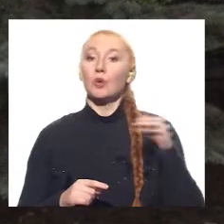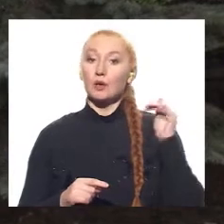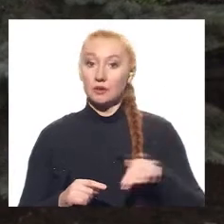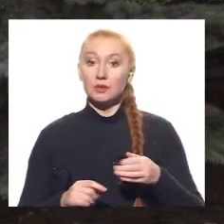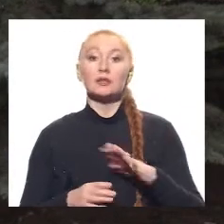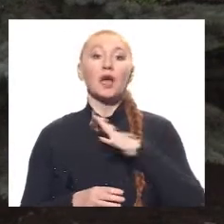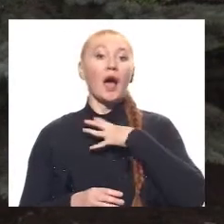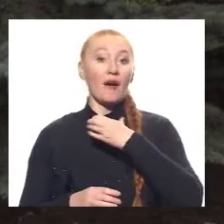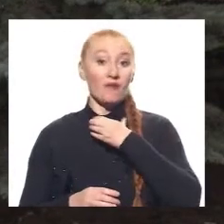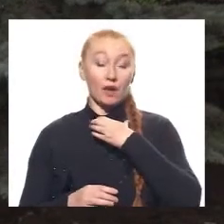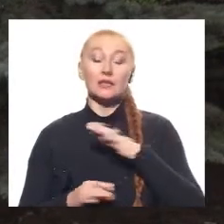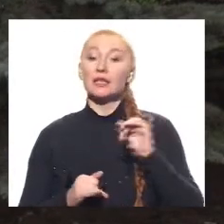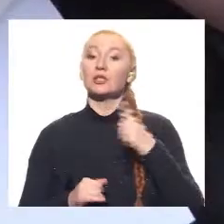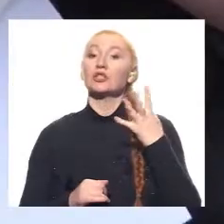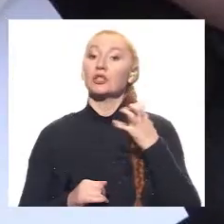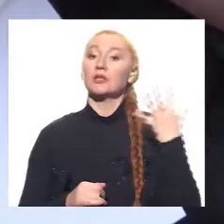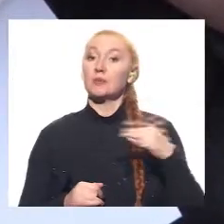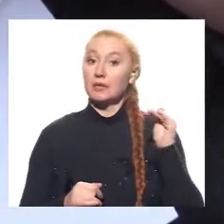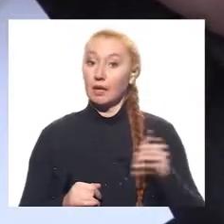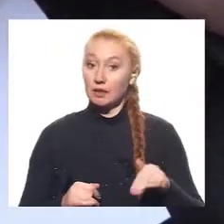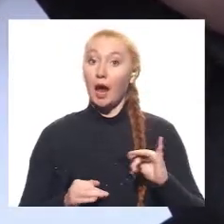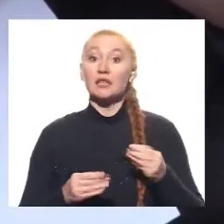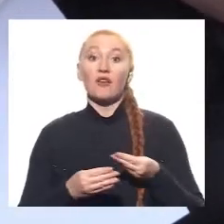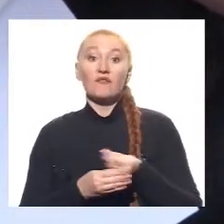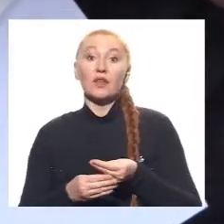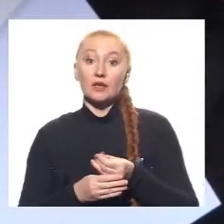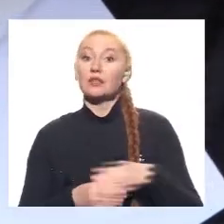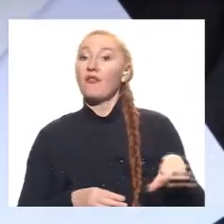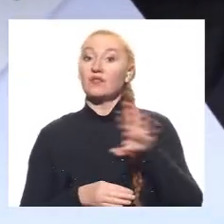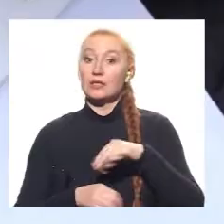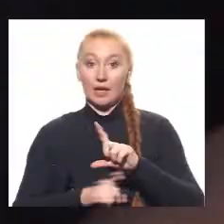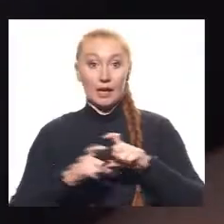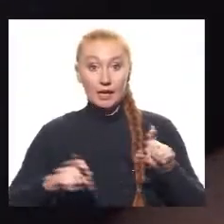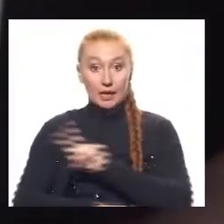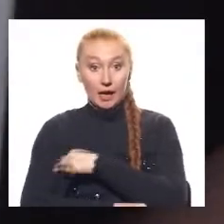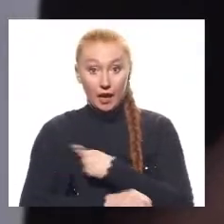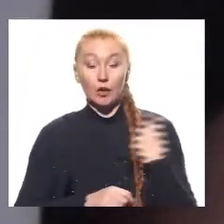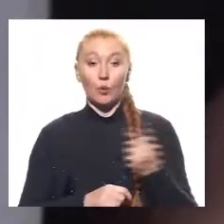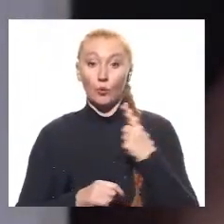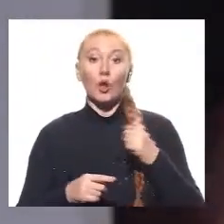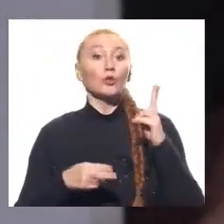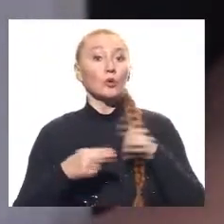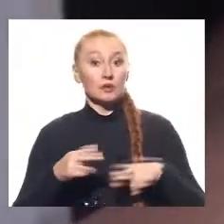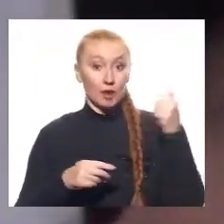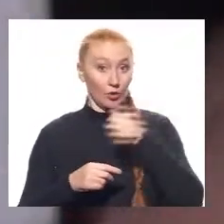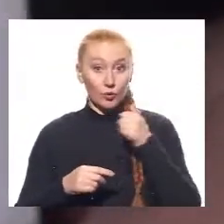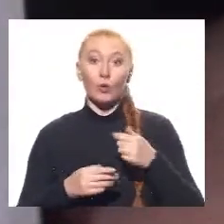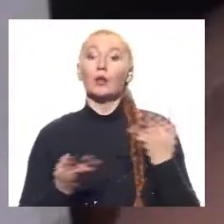із 450 тисяч. А з фінансування усіх лікарень області до кінця року, яке мало